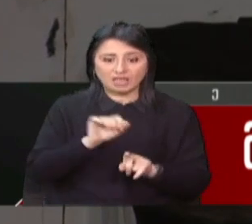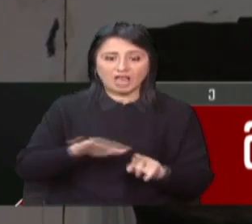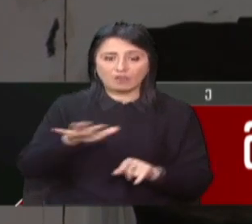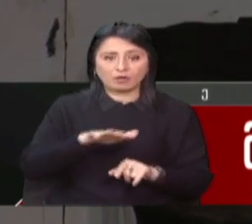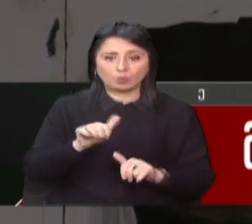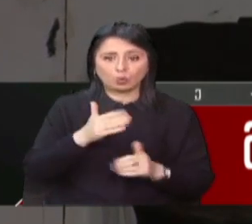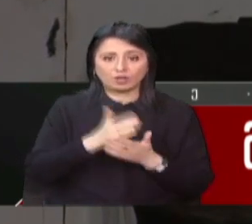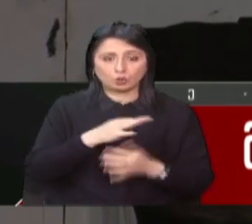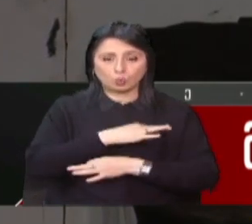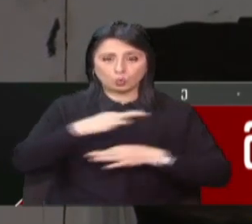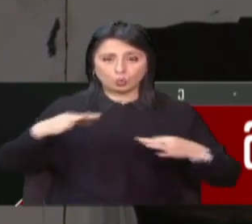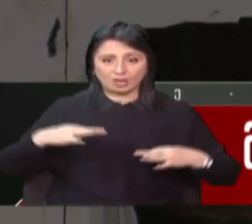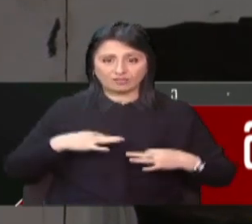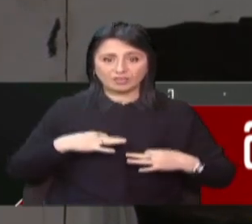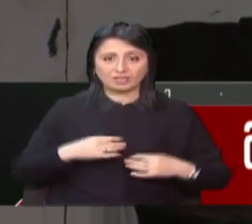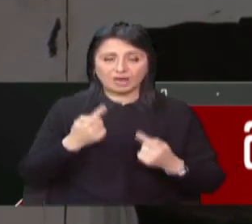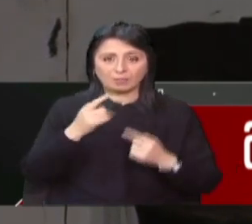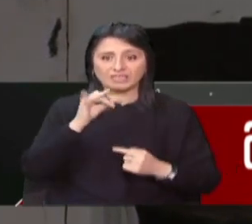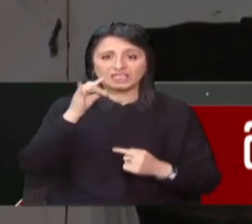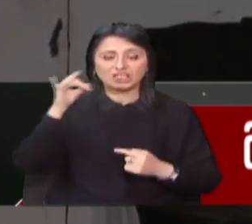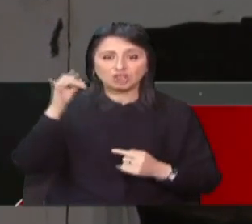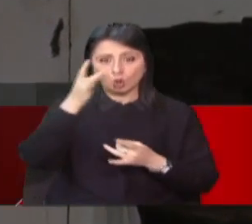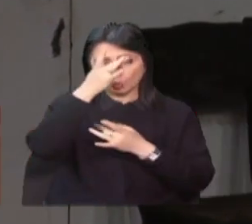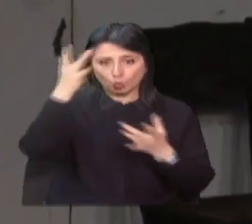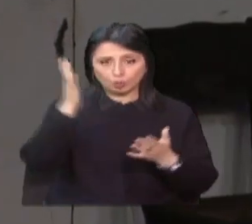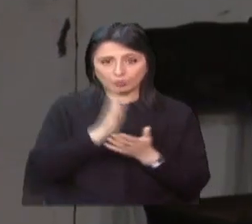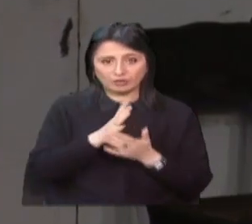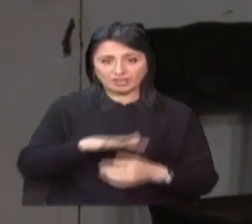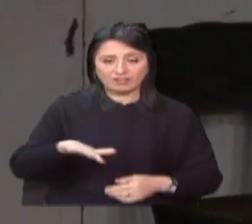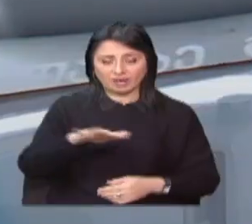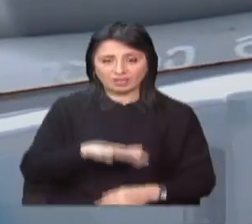ევროპულ ქვეყანაში, როგორიც უნგრეთია და ამ ხელა ისტორიის და კულტურის მქონე ქვეყანაში.